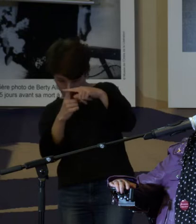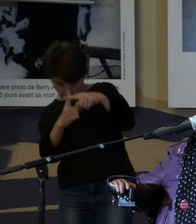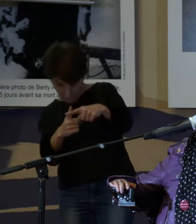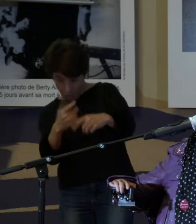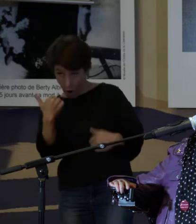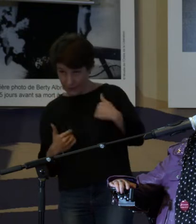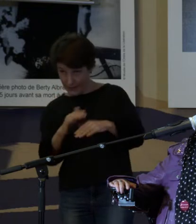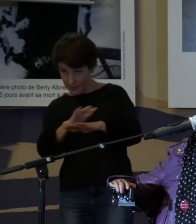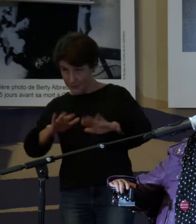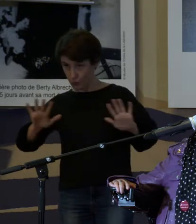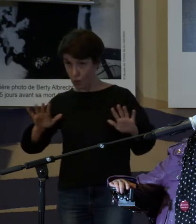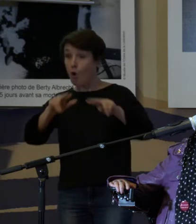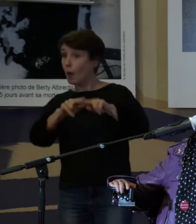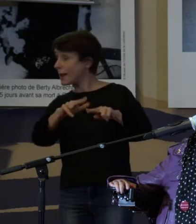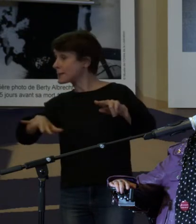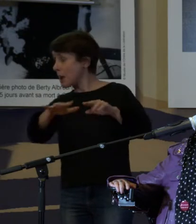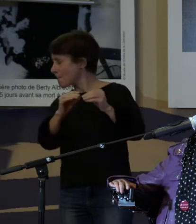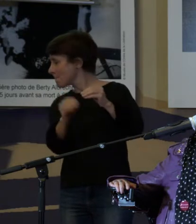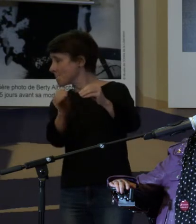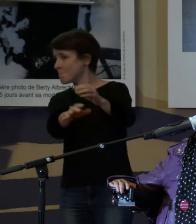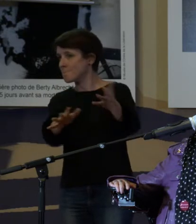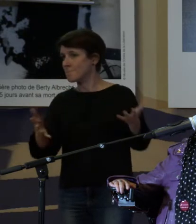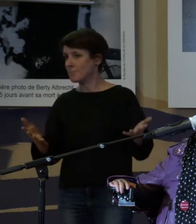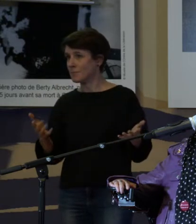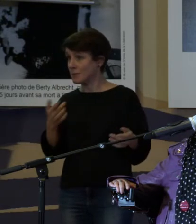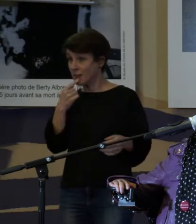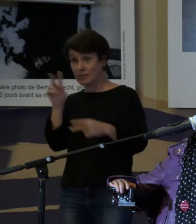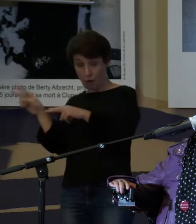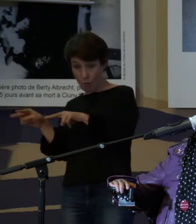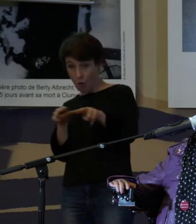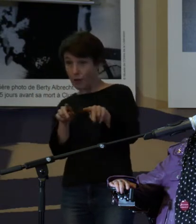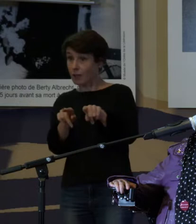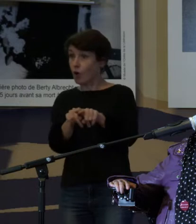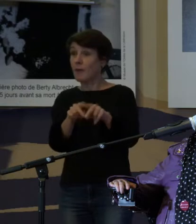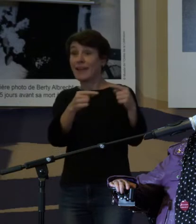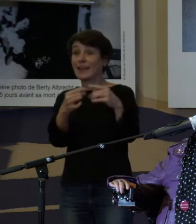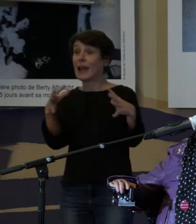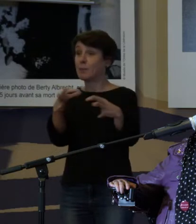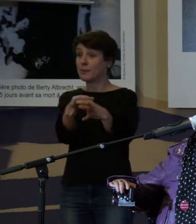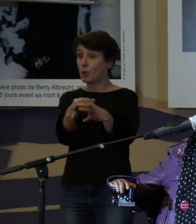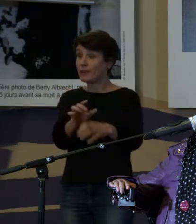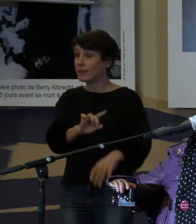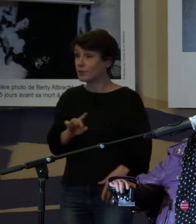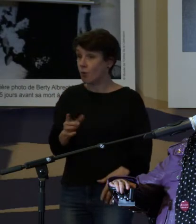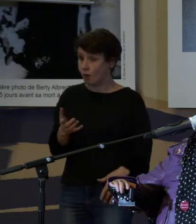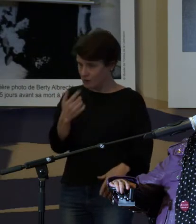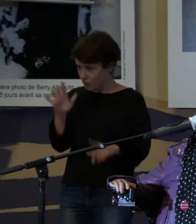c'est une façon aussi, en fait, de jamais les considérer comme une minorité politiquement et socialement